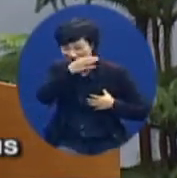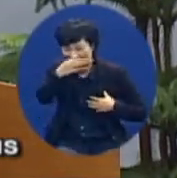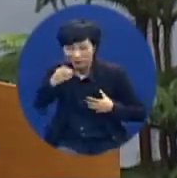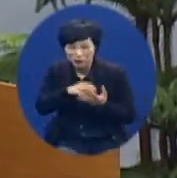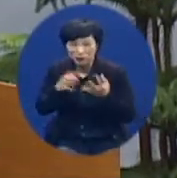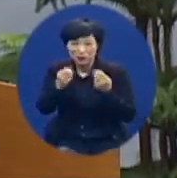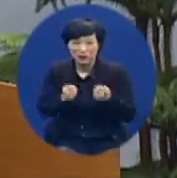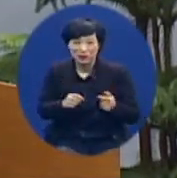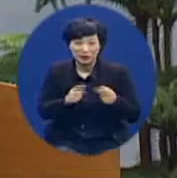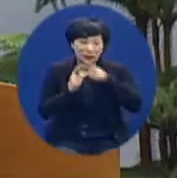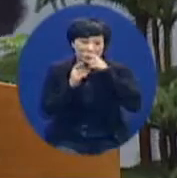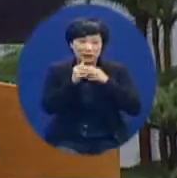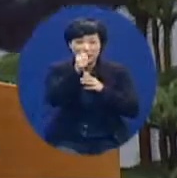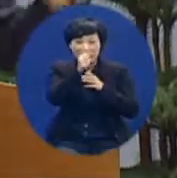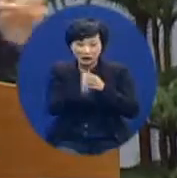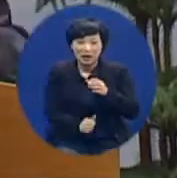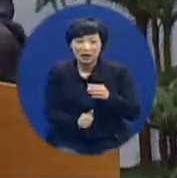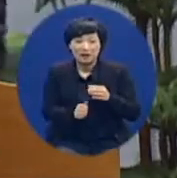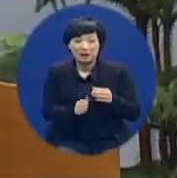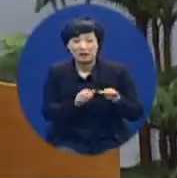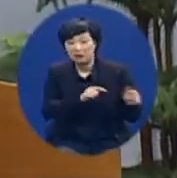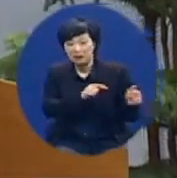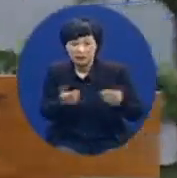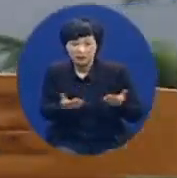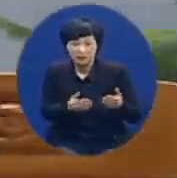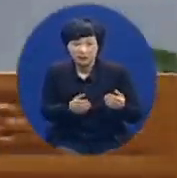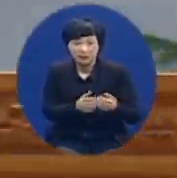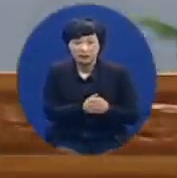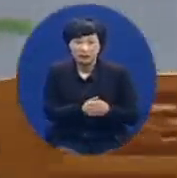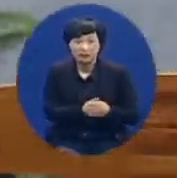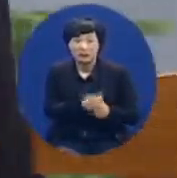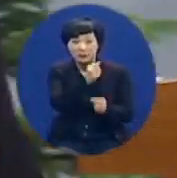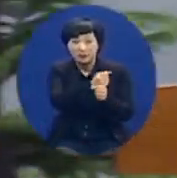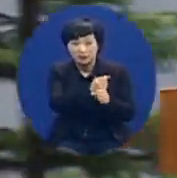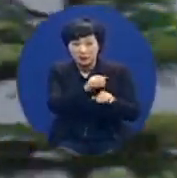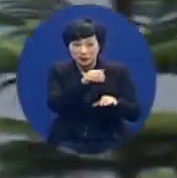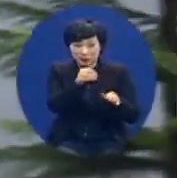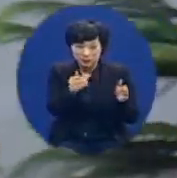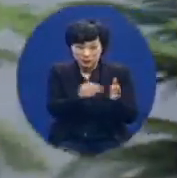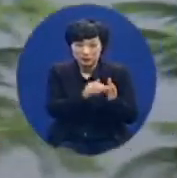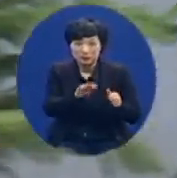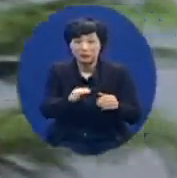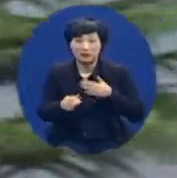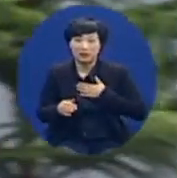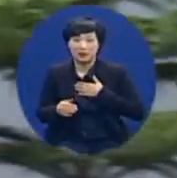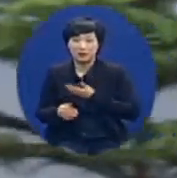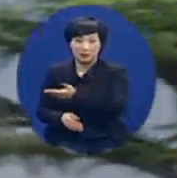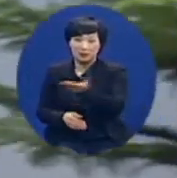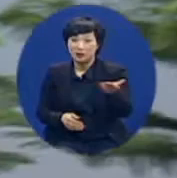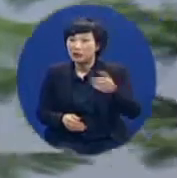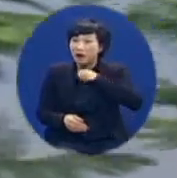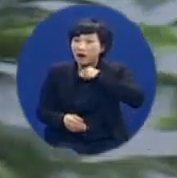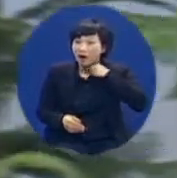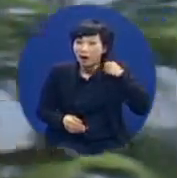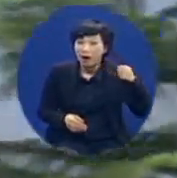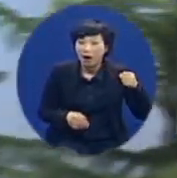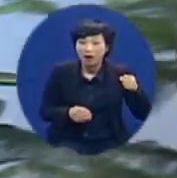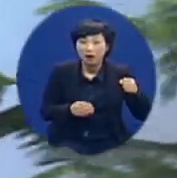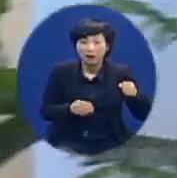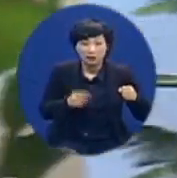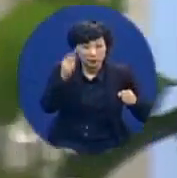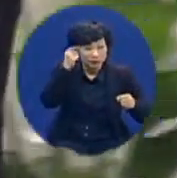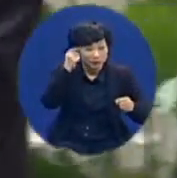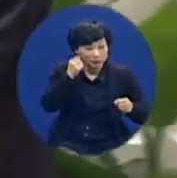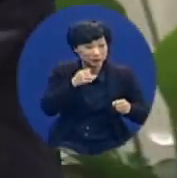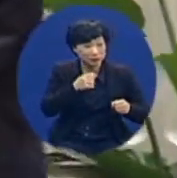수많은 타락의 자원을 자원을 만들어 놓고 거리로 끌고 들어가서이 재밌는 걸 누가 못하게 하냐이